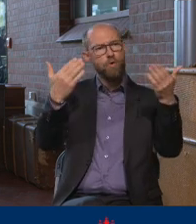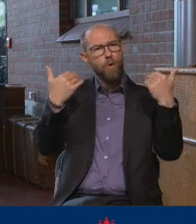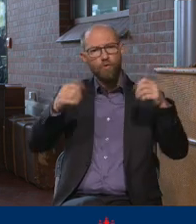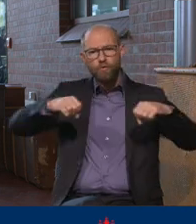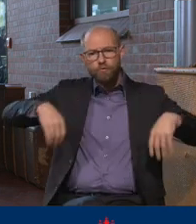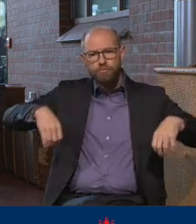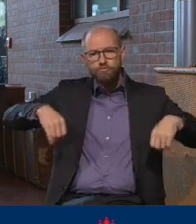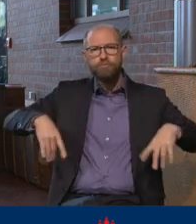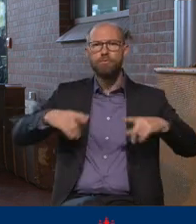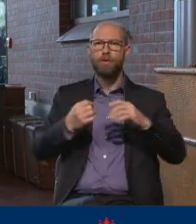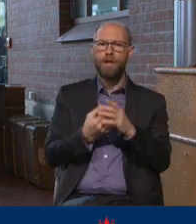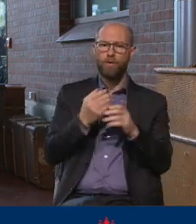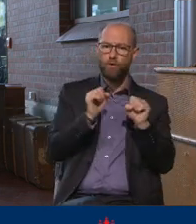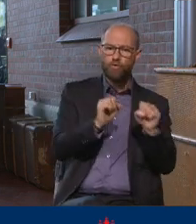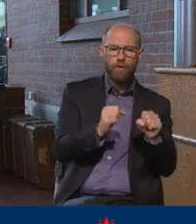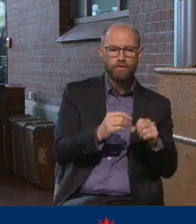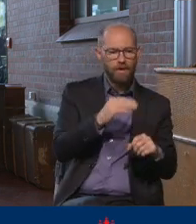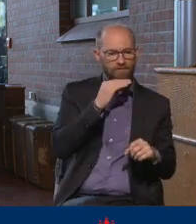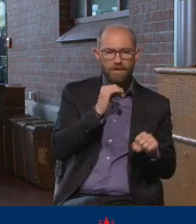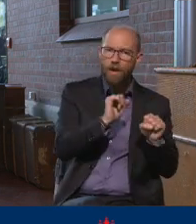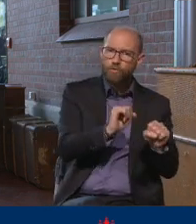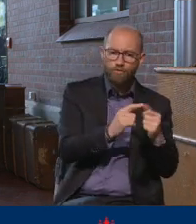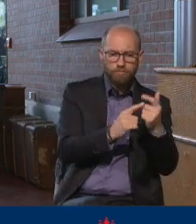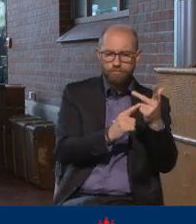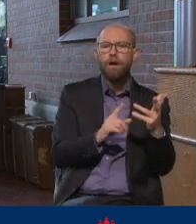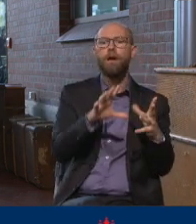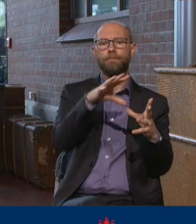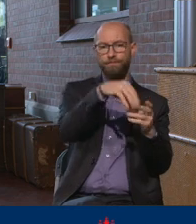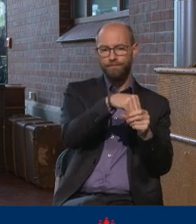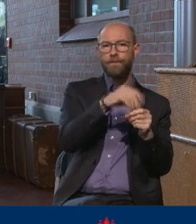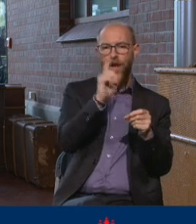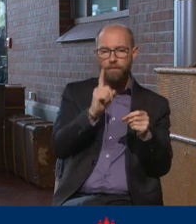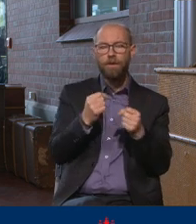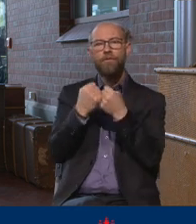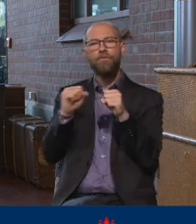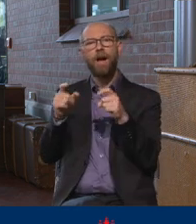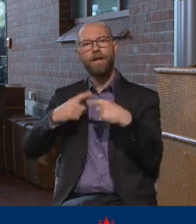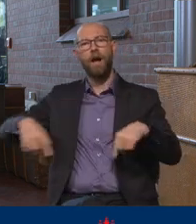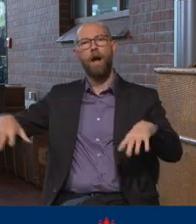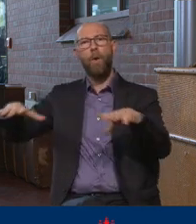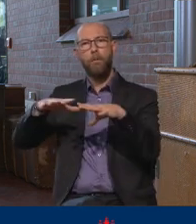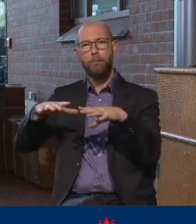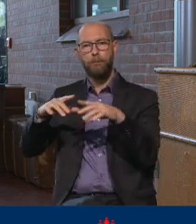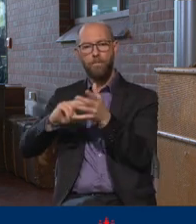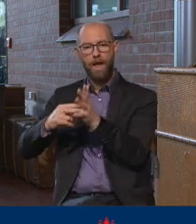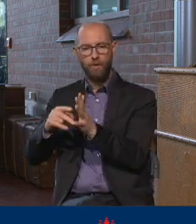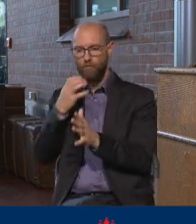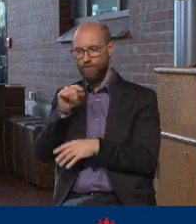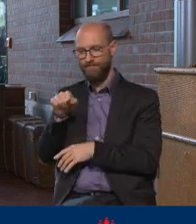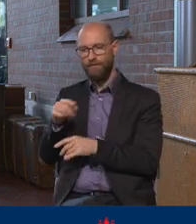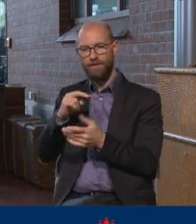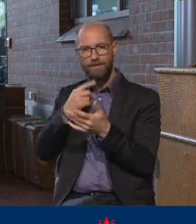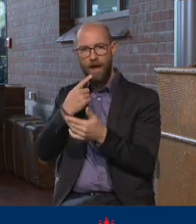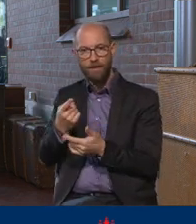ja immer so machen im auge gehabt aber ich will jetzt hier hauptsächlich zu dem thema freiraumplanung etwas sagen weil zum gegenwärtigen zeitpunkt der